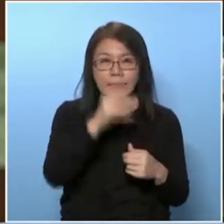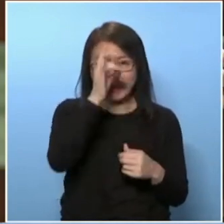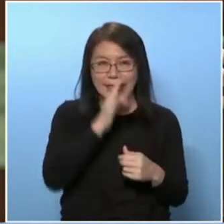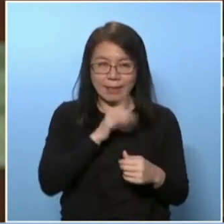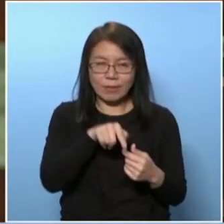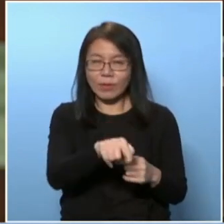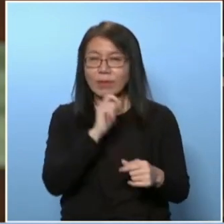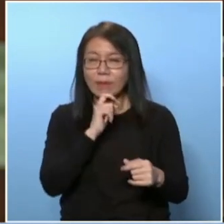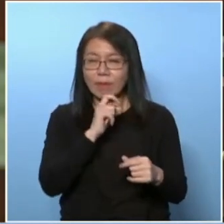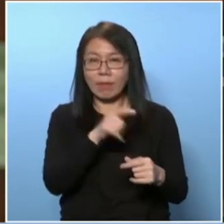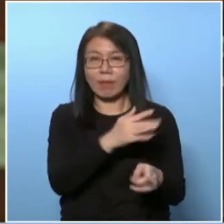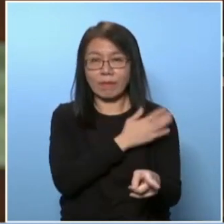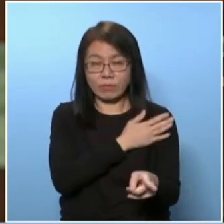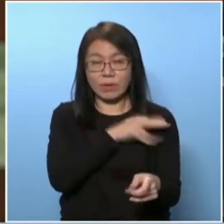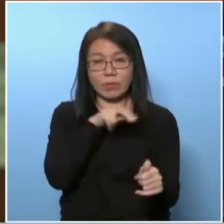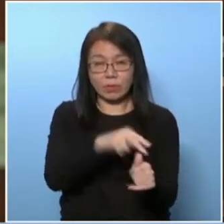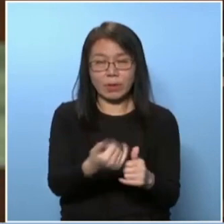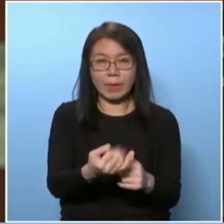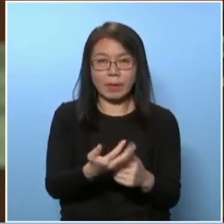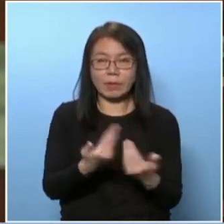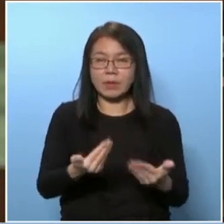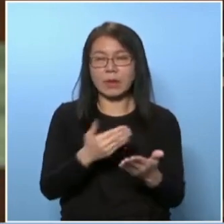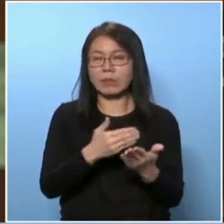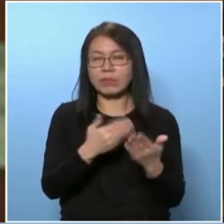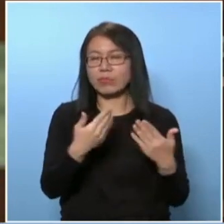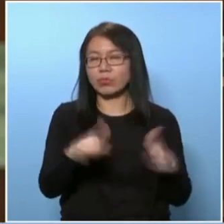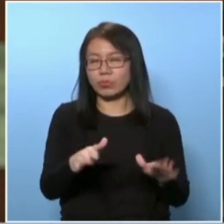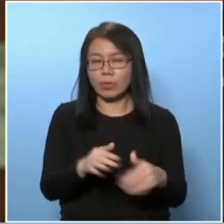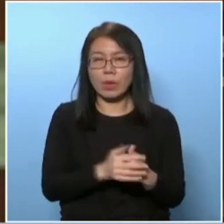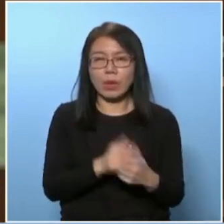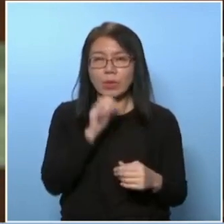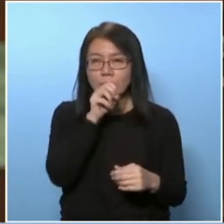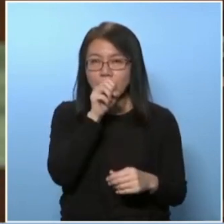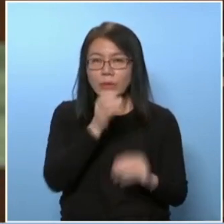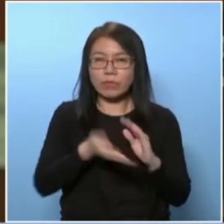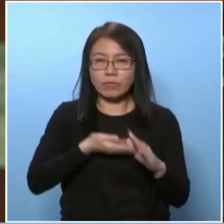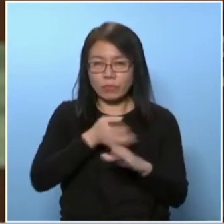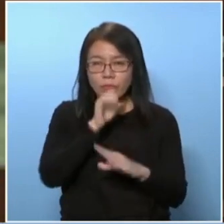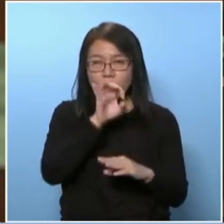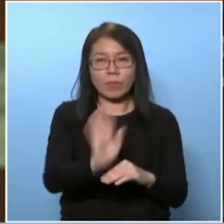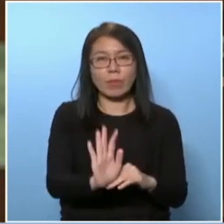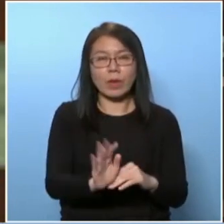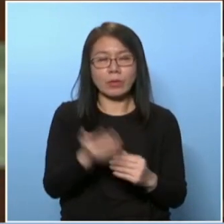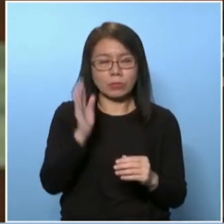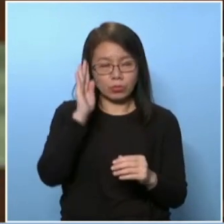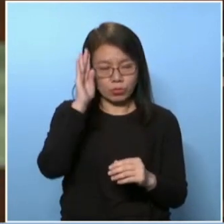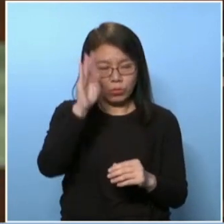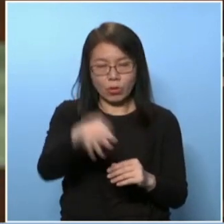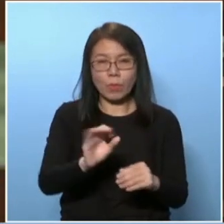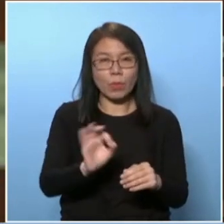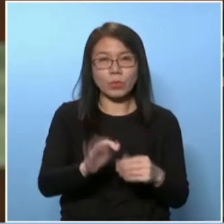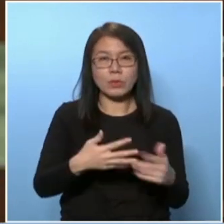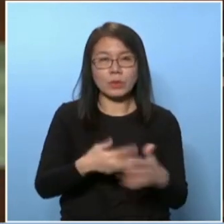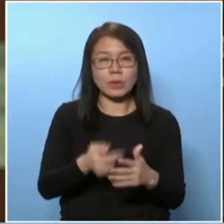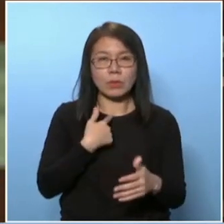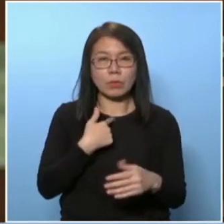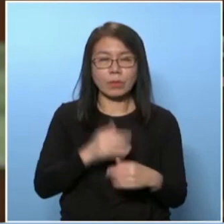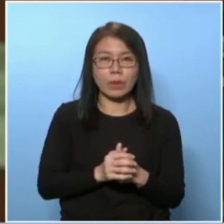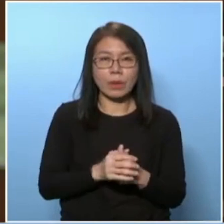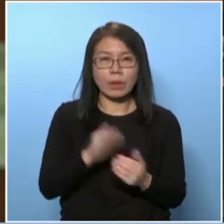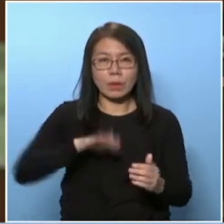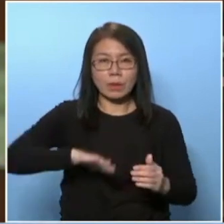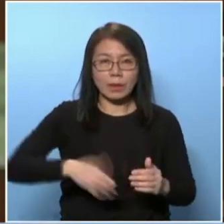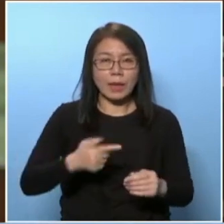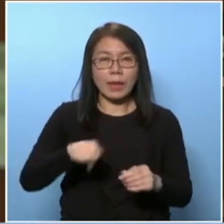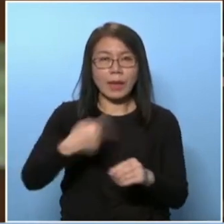嗰個過咗啦，我今日唔想再提。我都相信以後應該唔會有呢啲咁嘅事。咁但係仲有好多